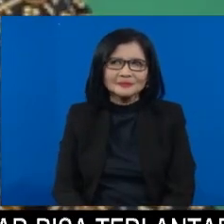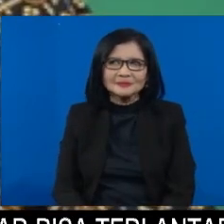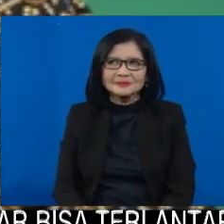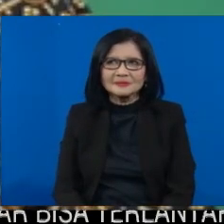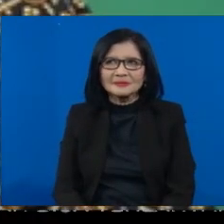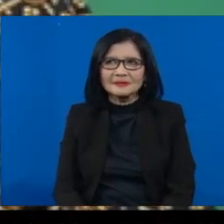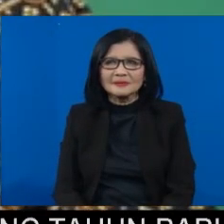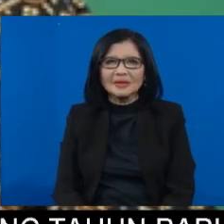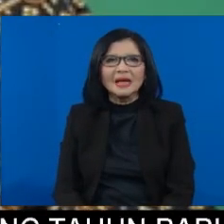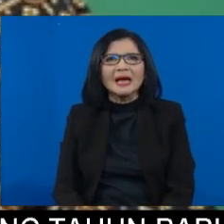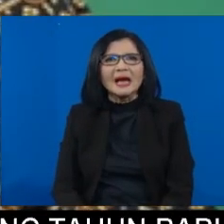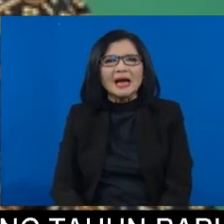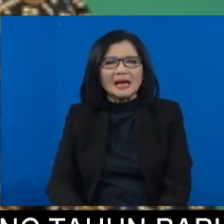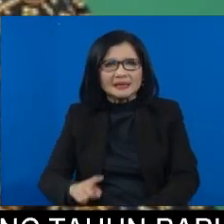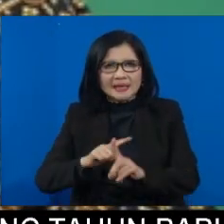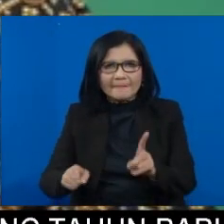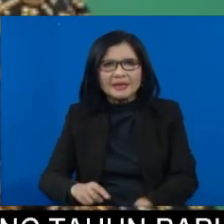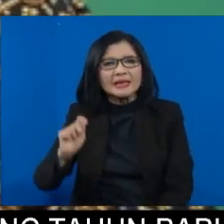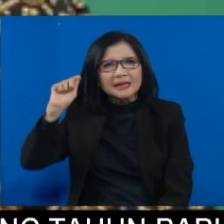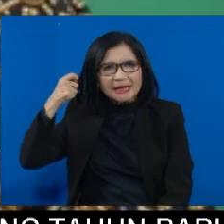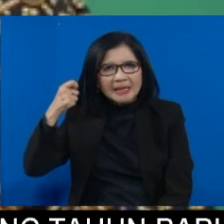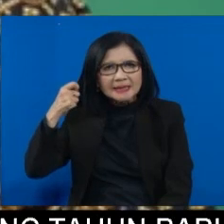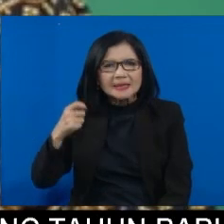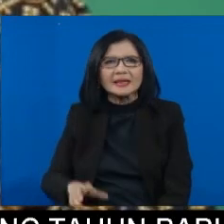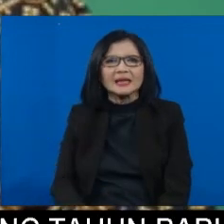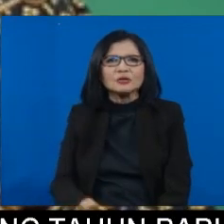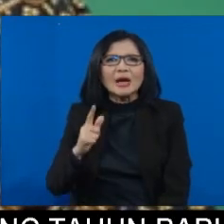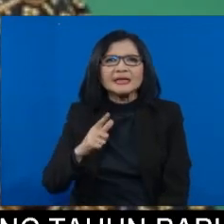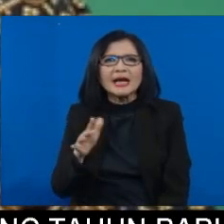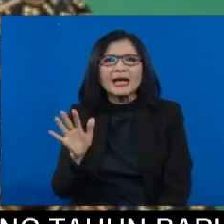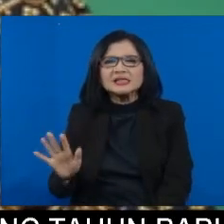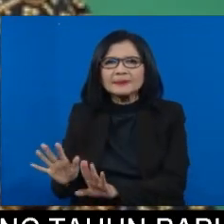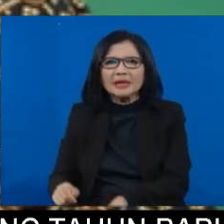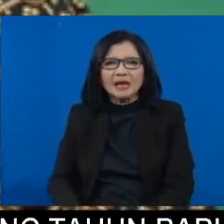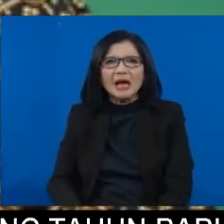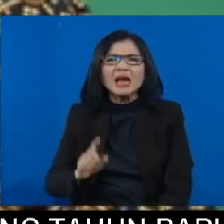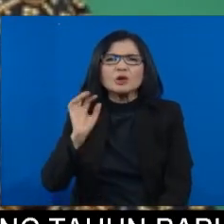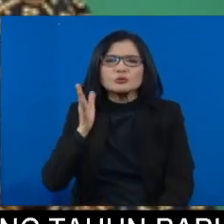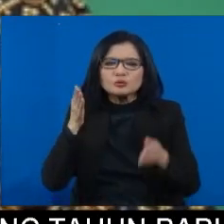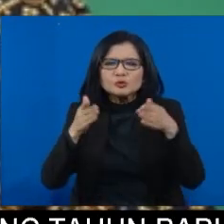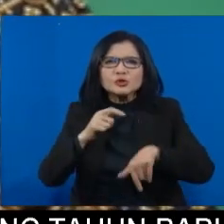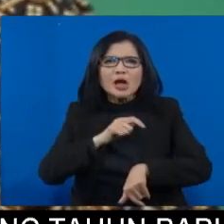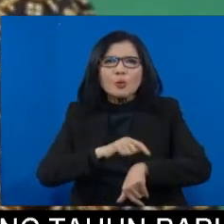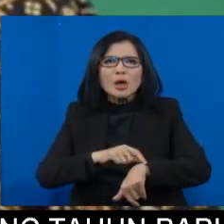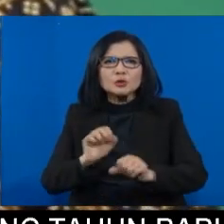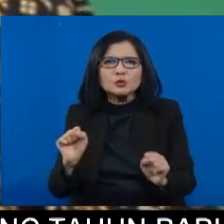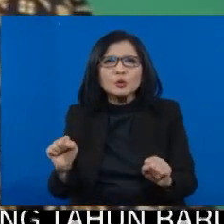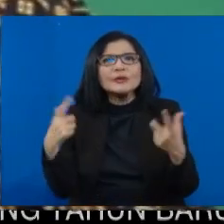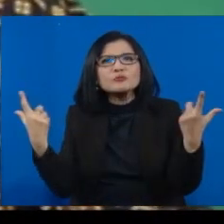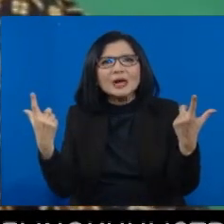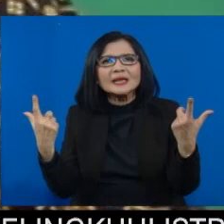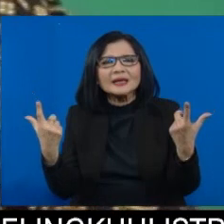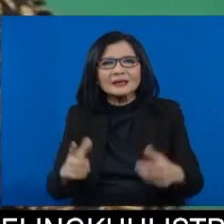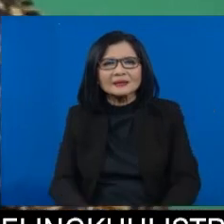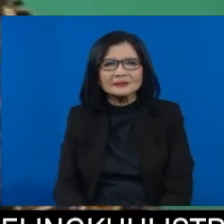Tetapi sekali lagi peningkatan itu juga sifatnya sangat siklikal ya. Pada waktu-waktu menjelang Tahun Baru saja, gitu